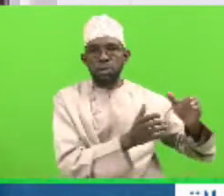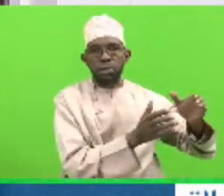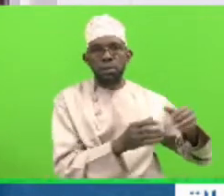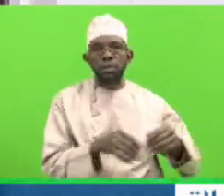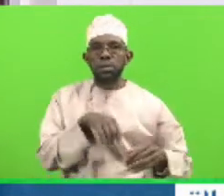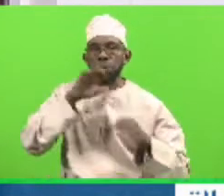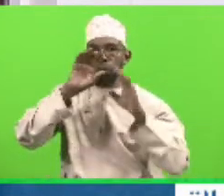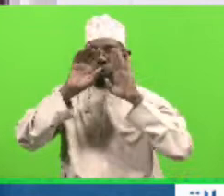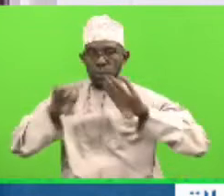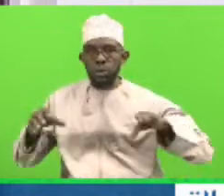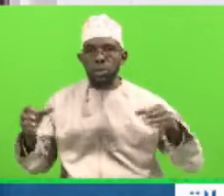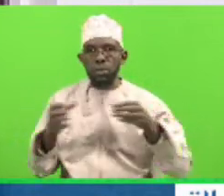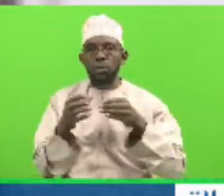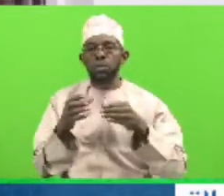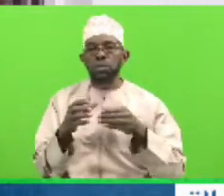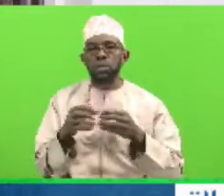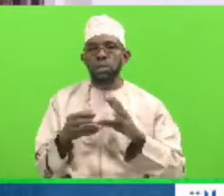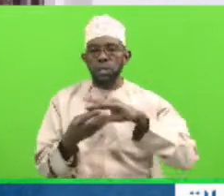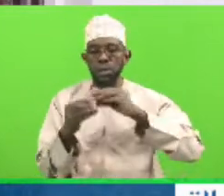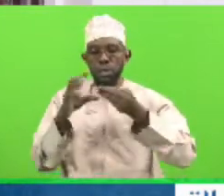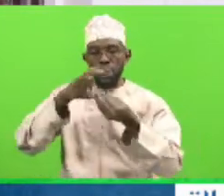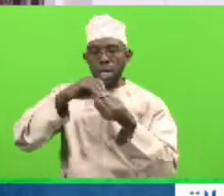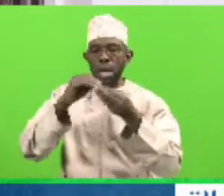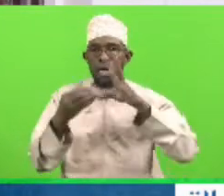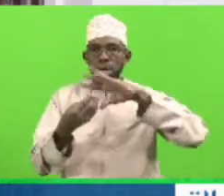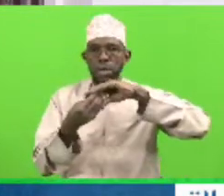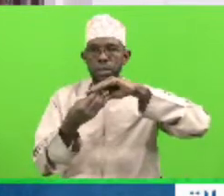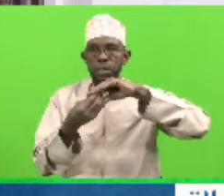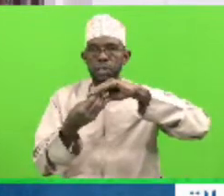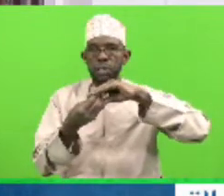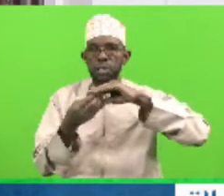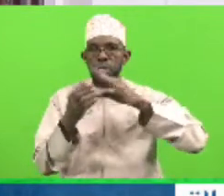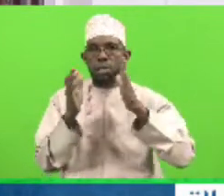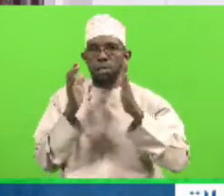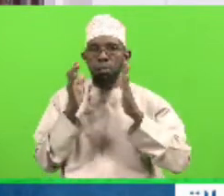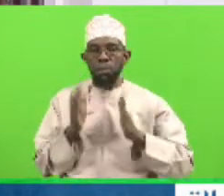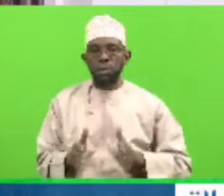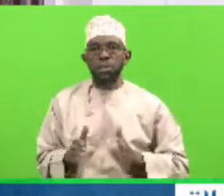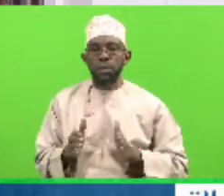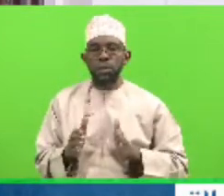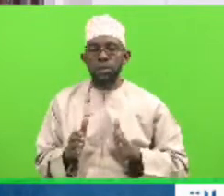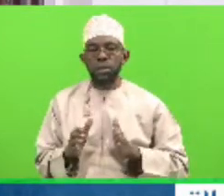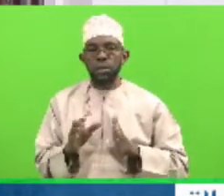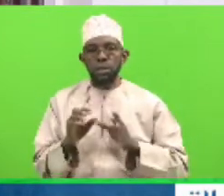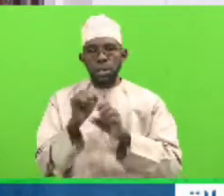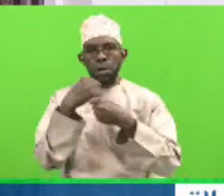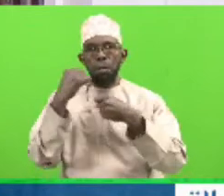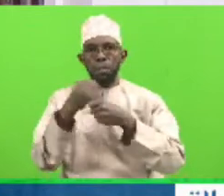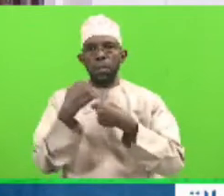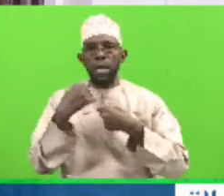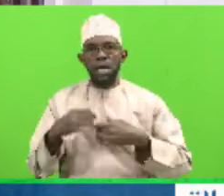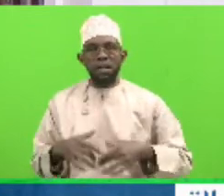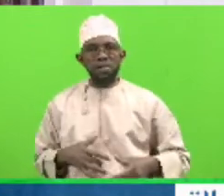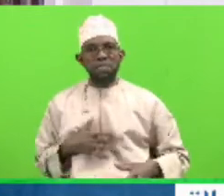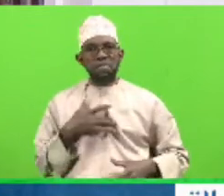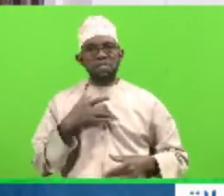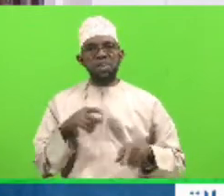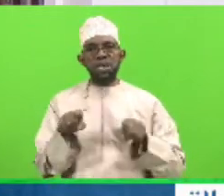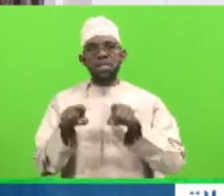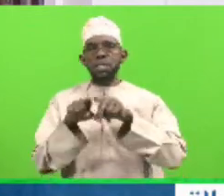المسلمون، لقد خلق الله عز وجل الإنسان وركب فيه شهوة